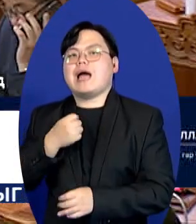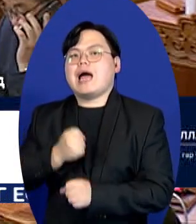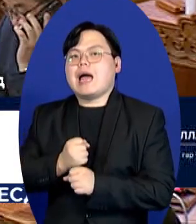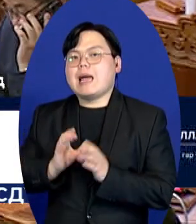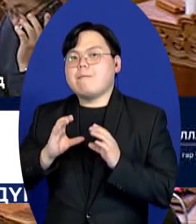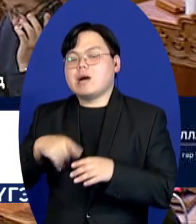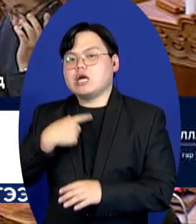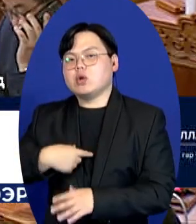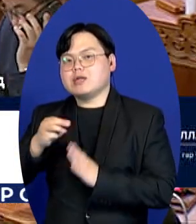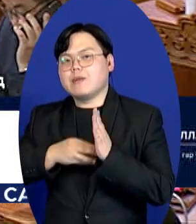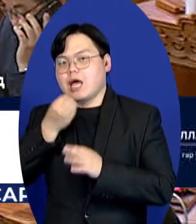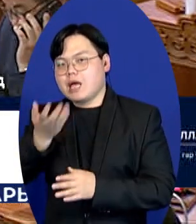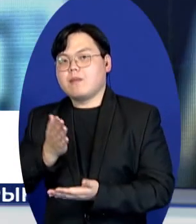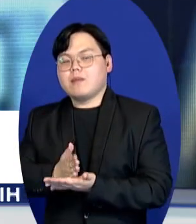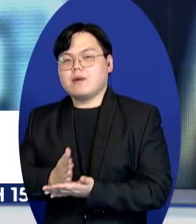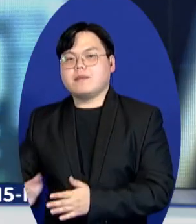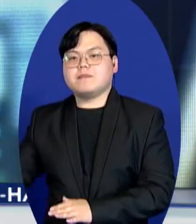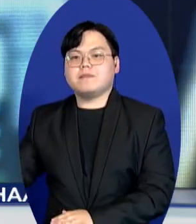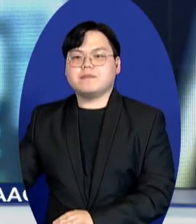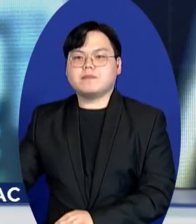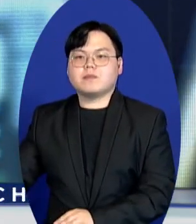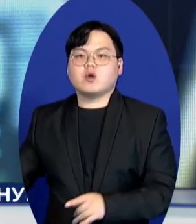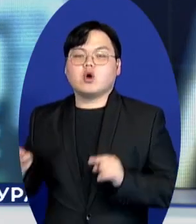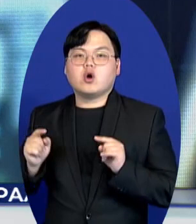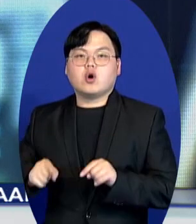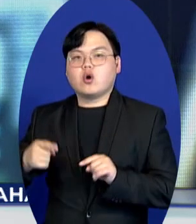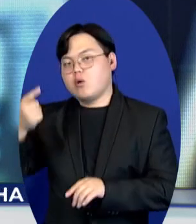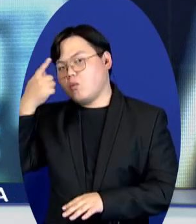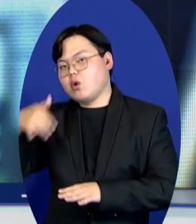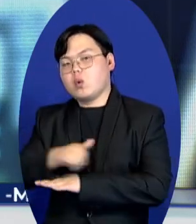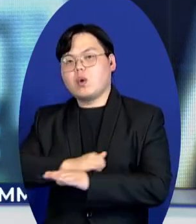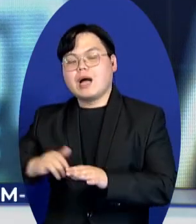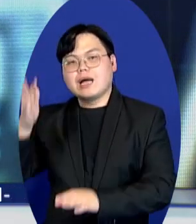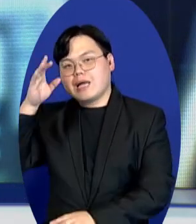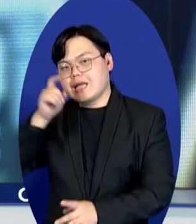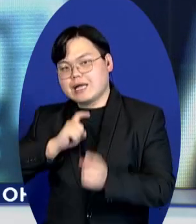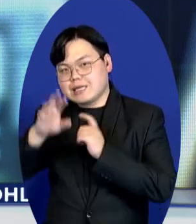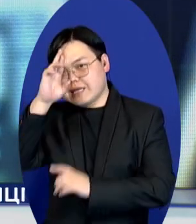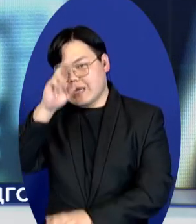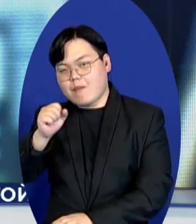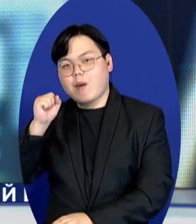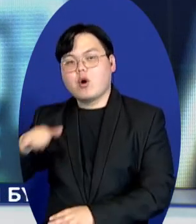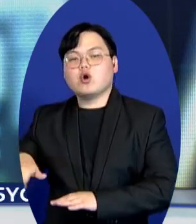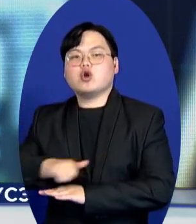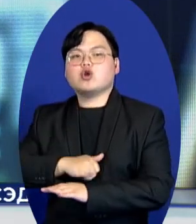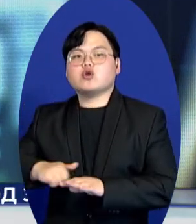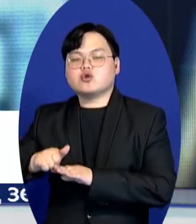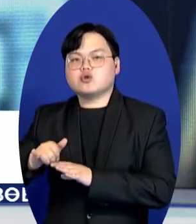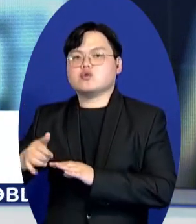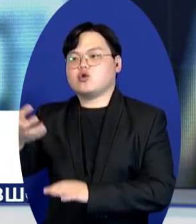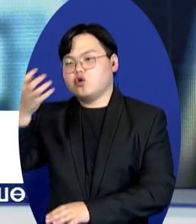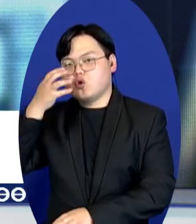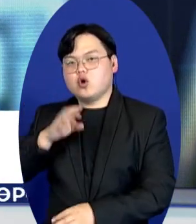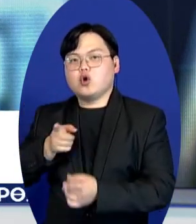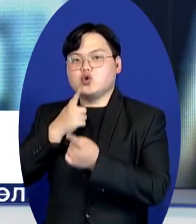хэсгийн гишүүд тайлбарлаж байна. Өнөөдөр Монгол улсын гадаад харилцааны яам Америк нэгдсэн улсын төрийн департамент хоорондын зөвлөлтөх